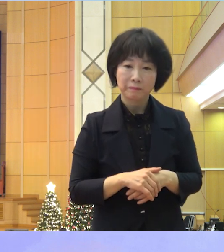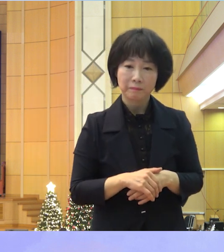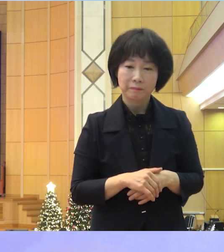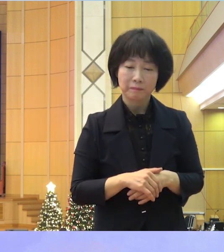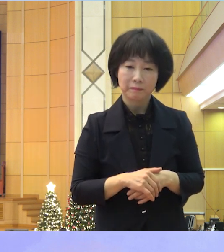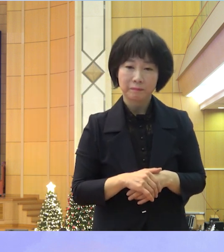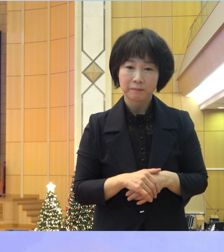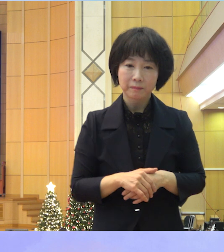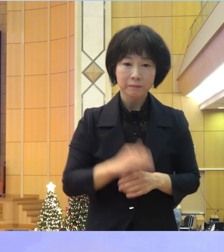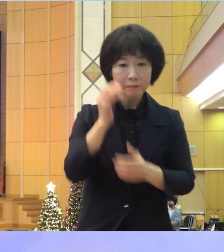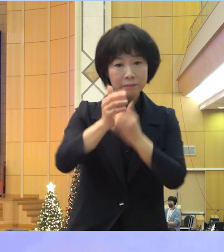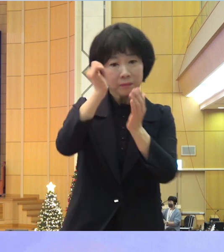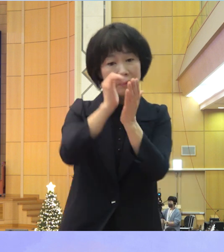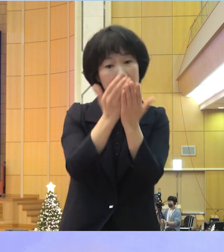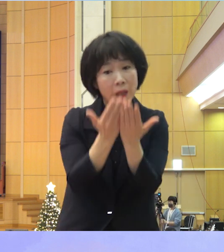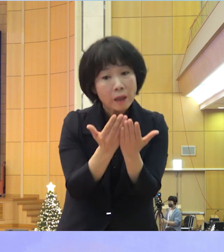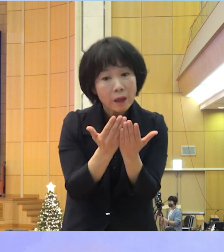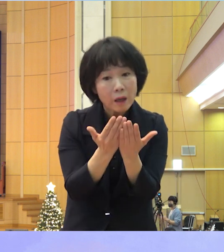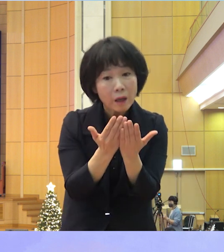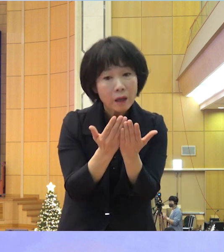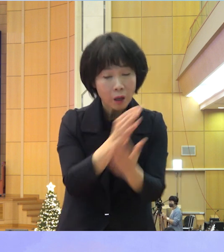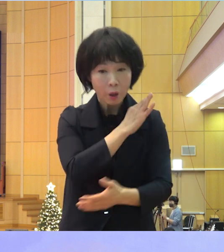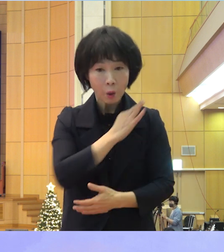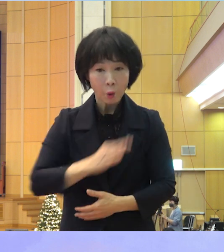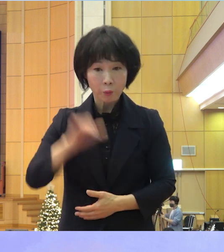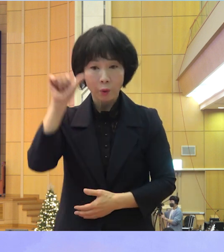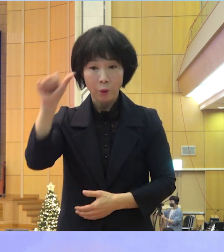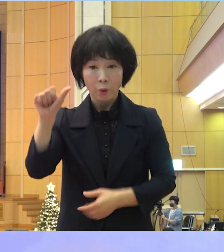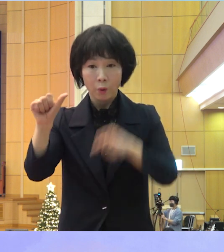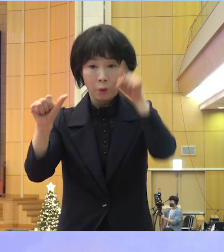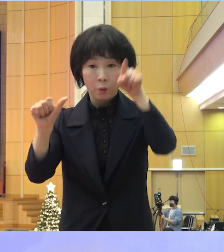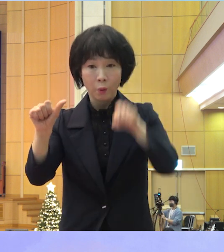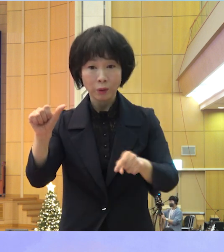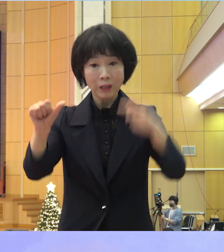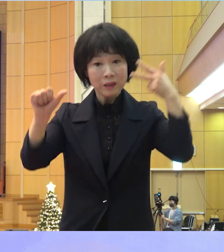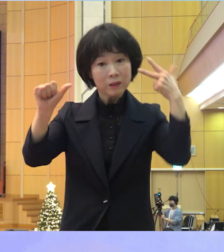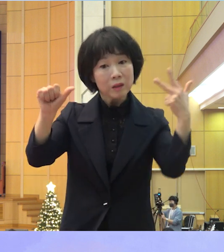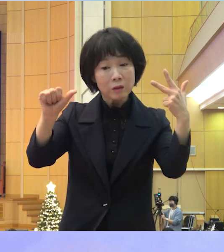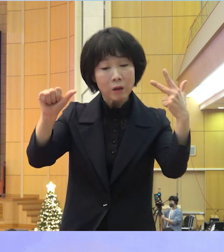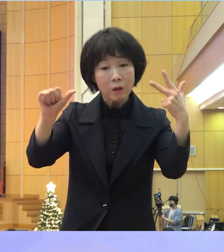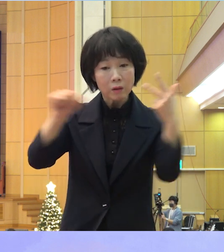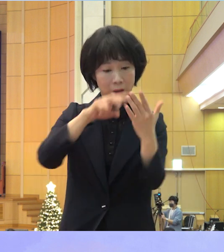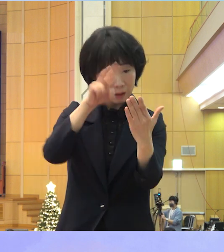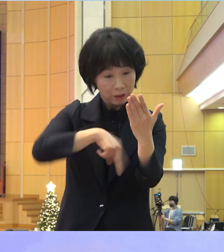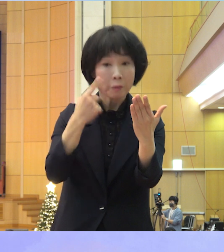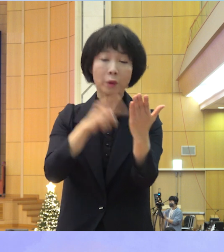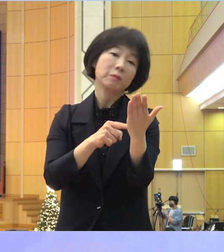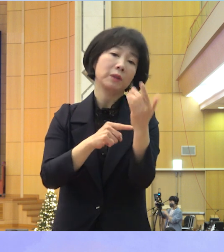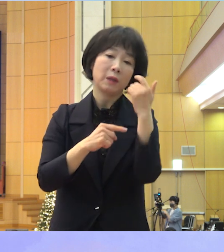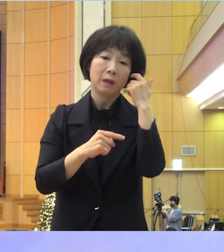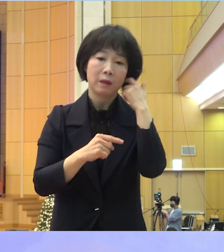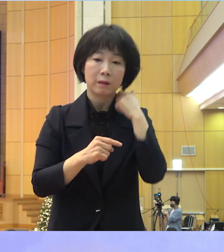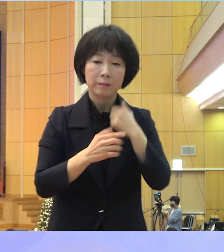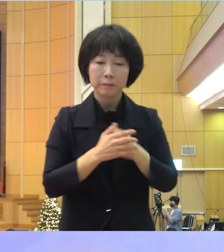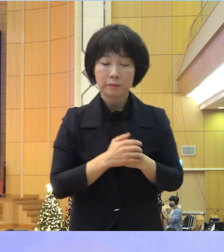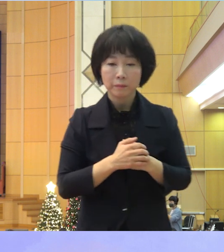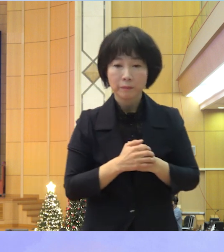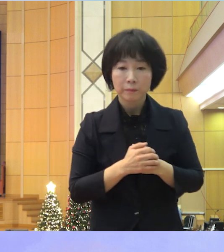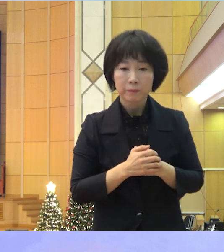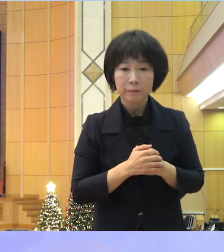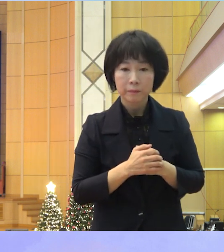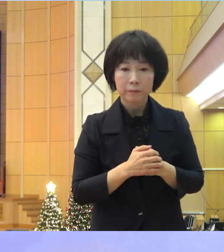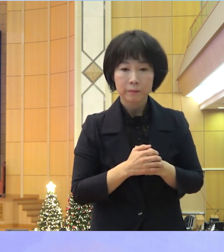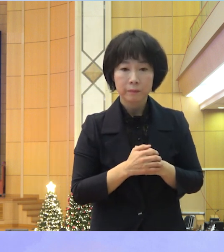성경에서 뭐라고 말하는지 욥기서 5장 7절 765페이지를 보겠습니다.